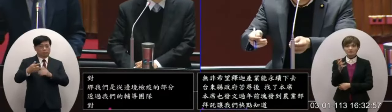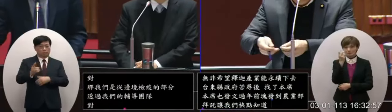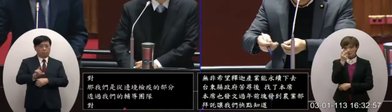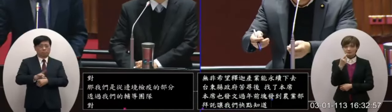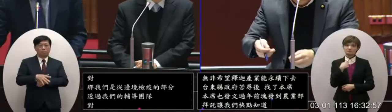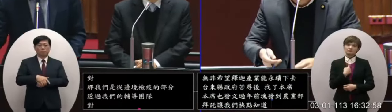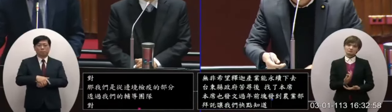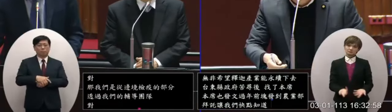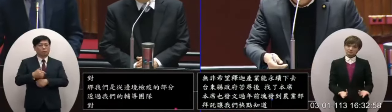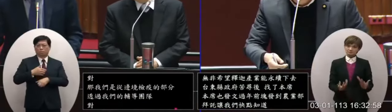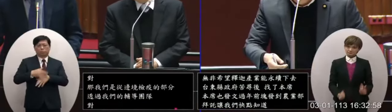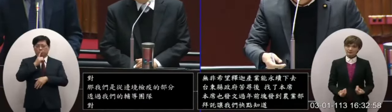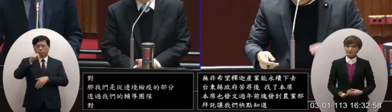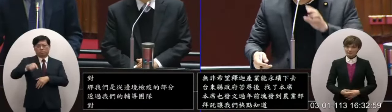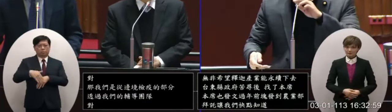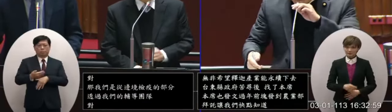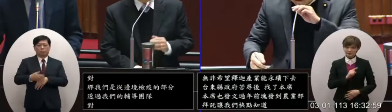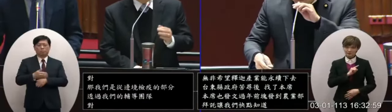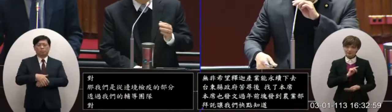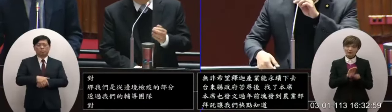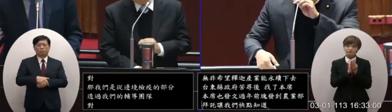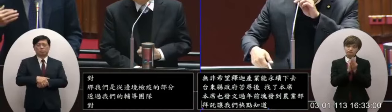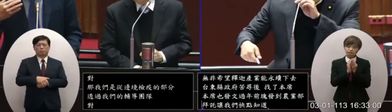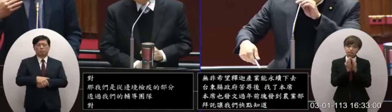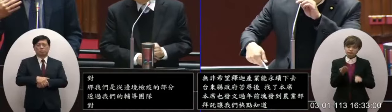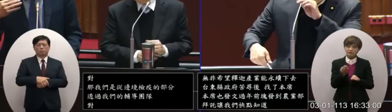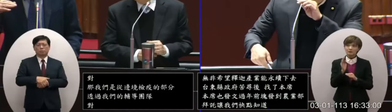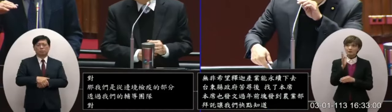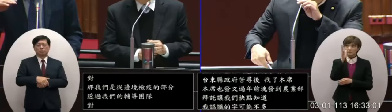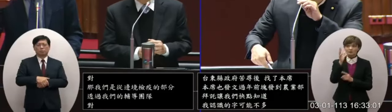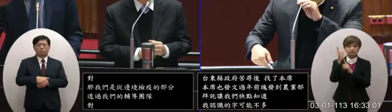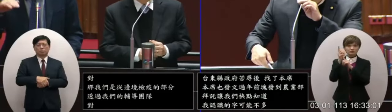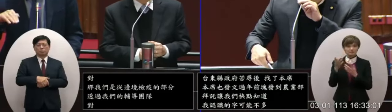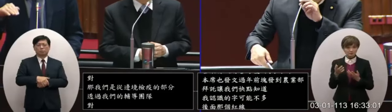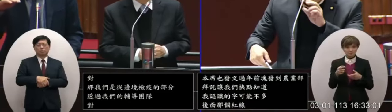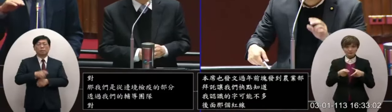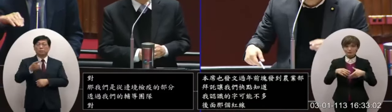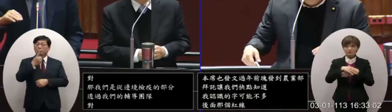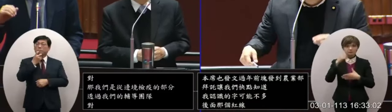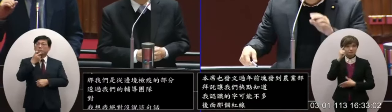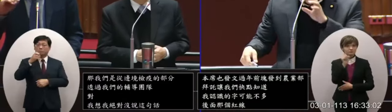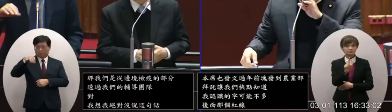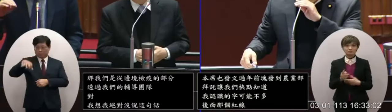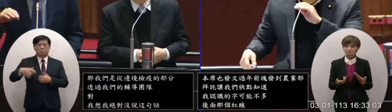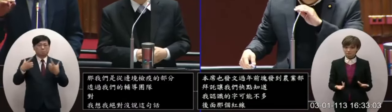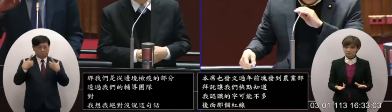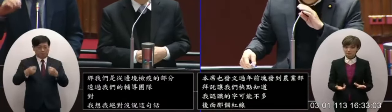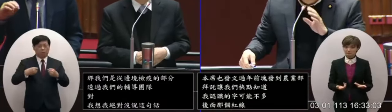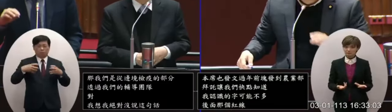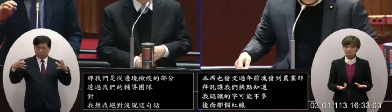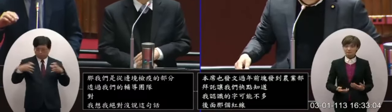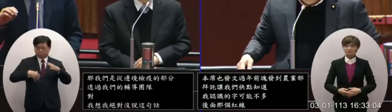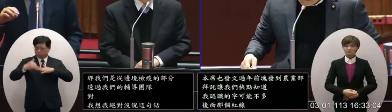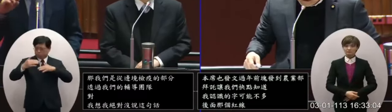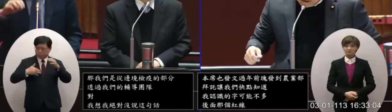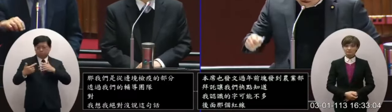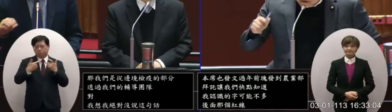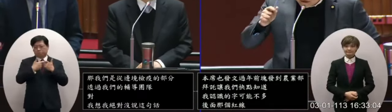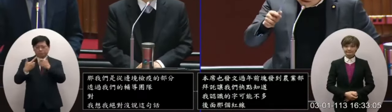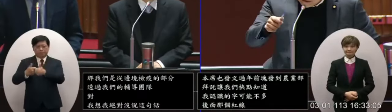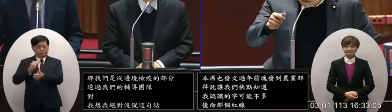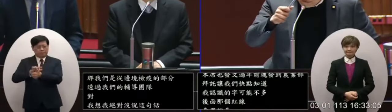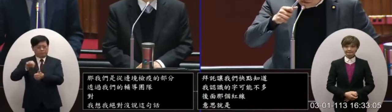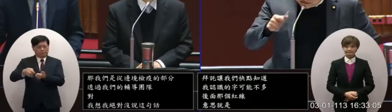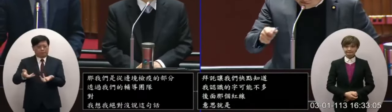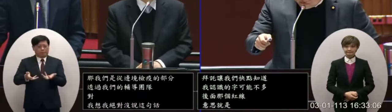保护好啊！ 我绝对不会讲这种话。 这个， 因为我一向、 啊这个、 我一向认为就是说、 啊这个， 中央跟地方一定是共同合作去协